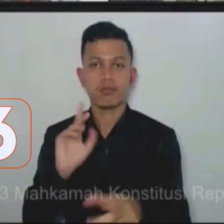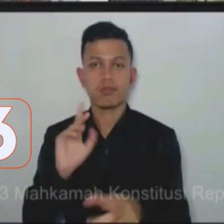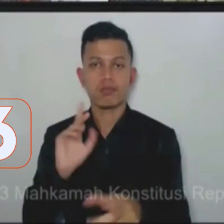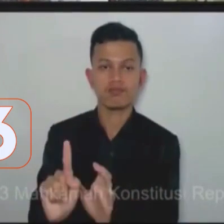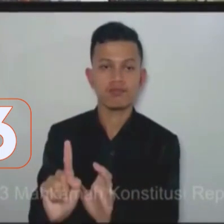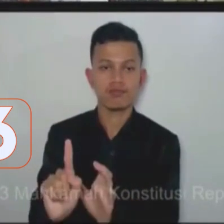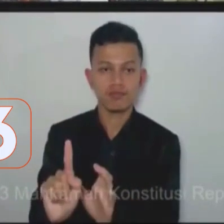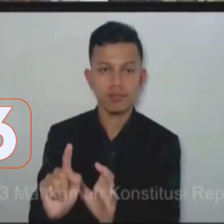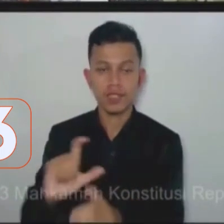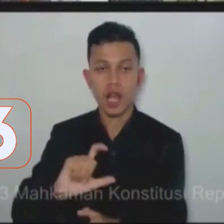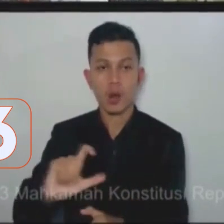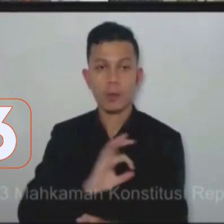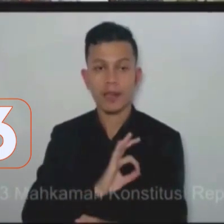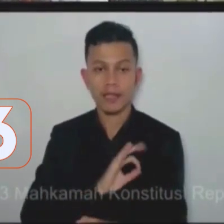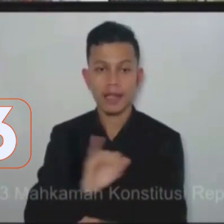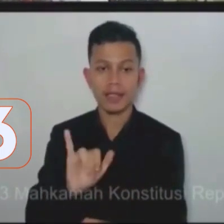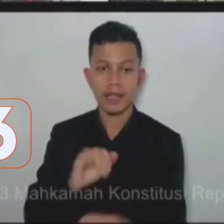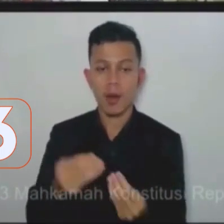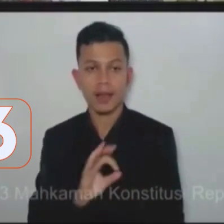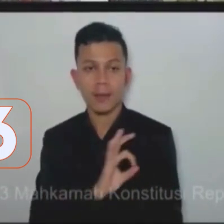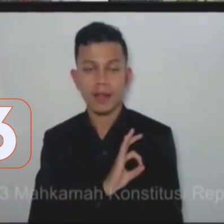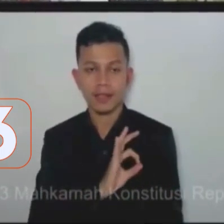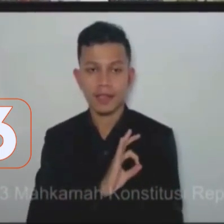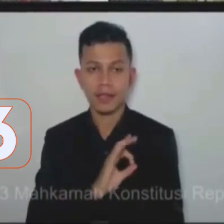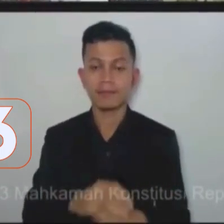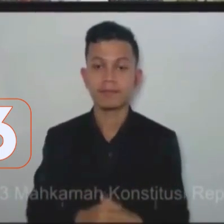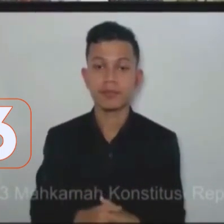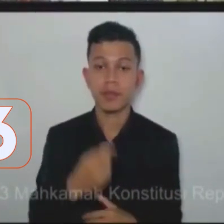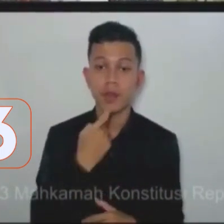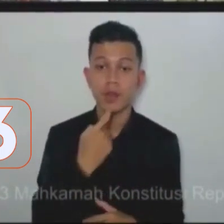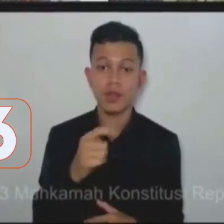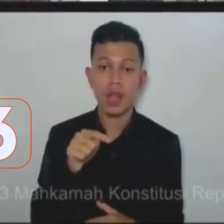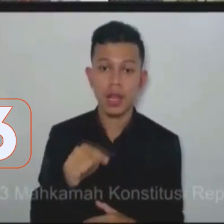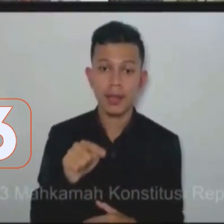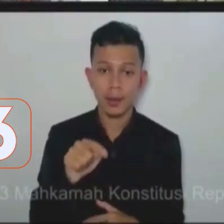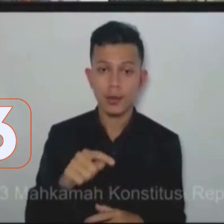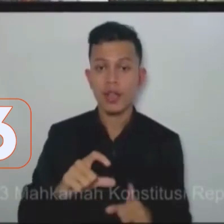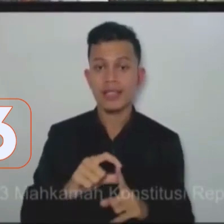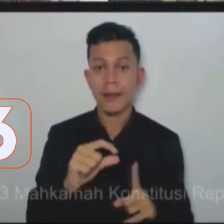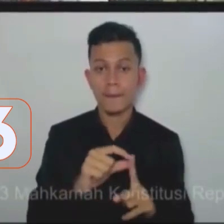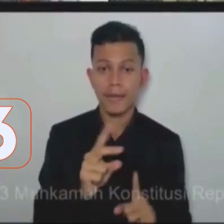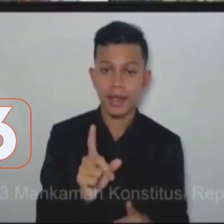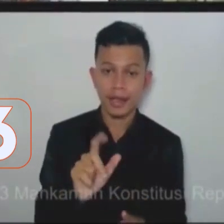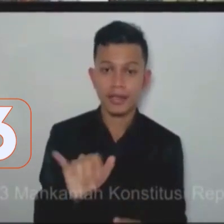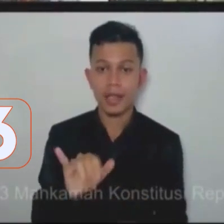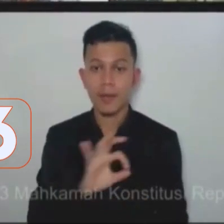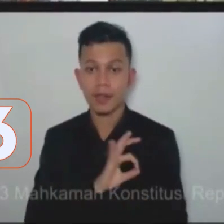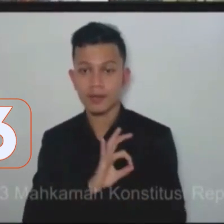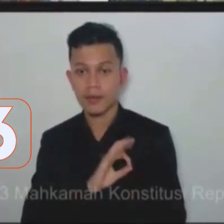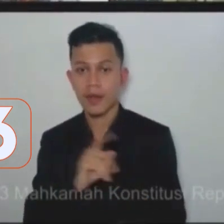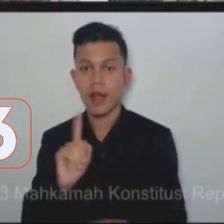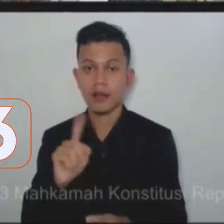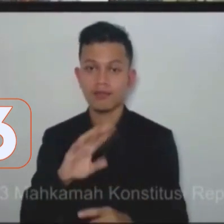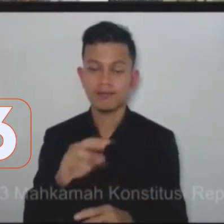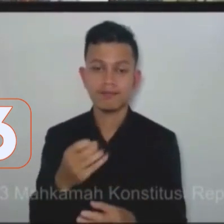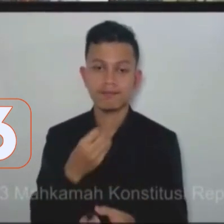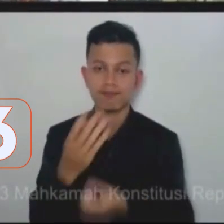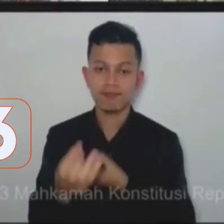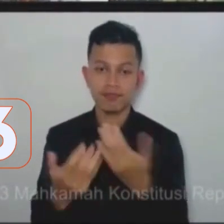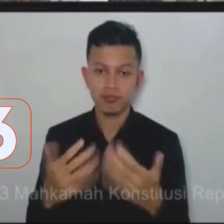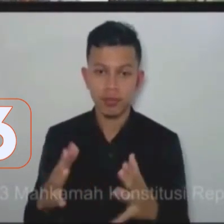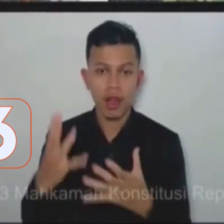presiden. Sehubungan dengan hal tersebut, keinginan DPR dan presiden sebagaimana tersurat dalam keterangan mengharapkan agar tolak